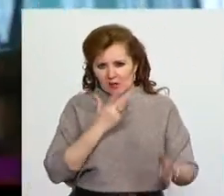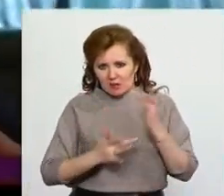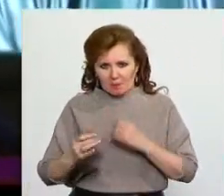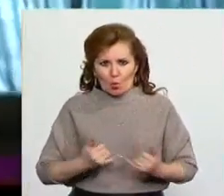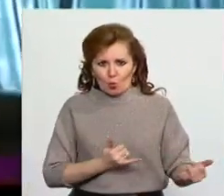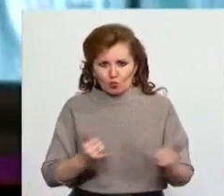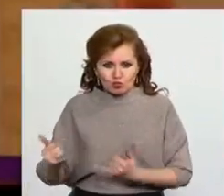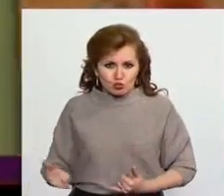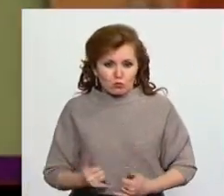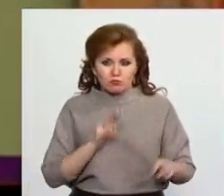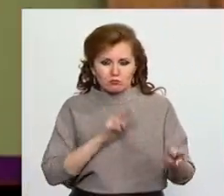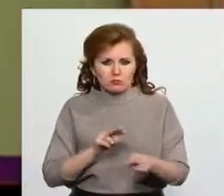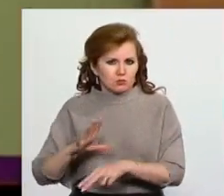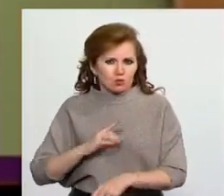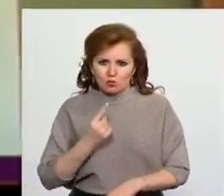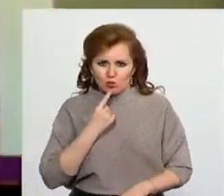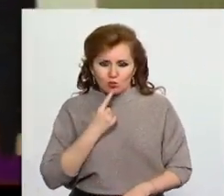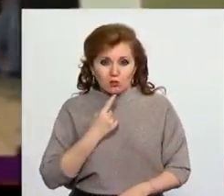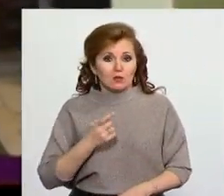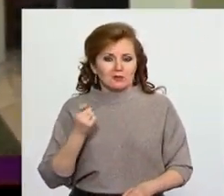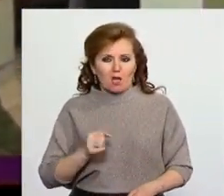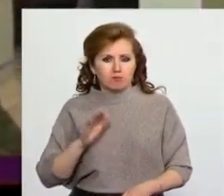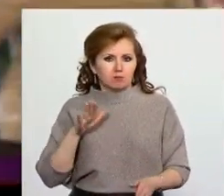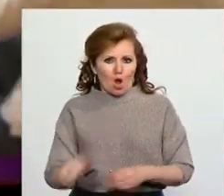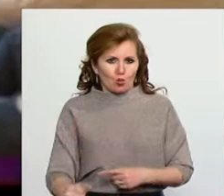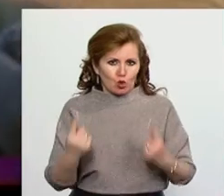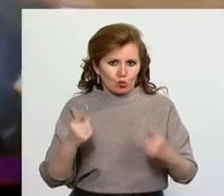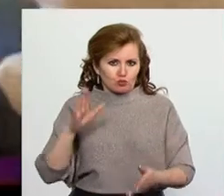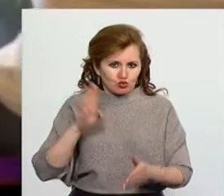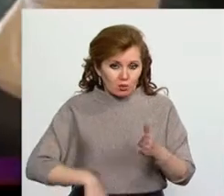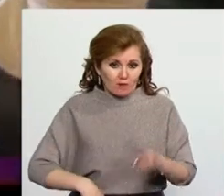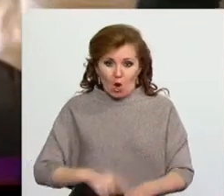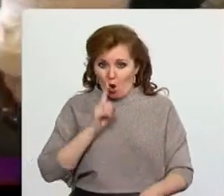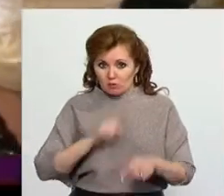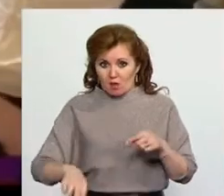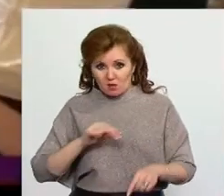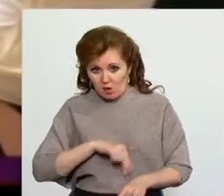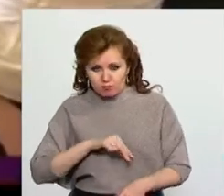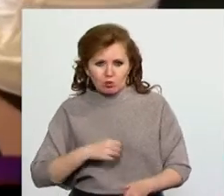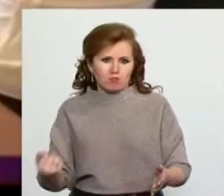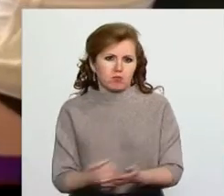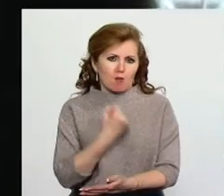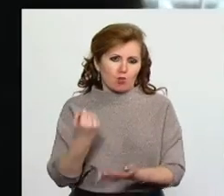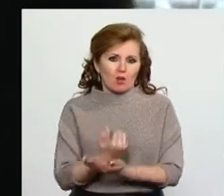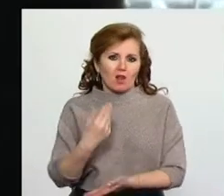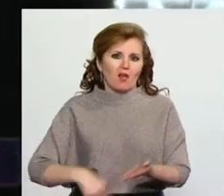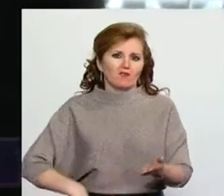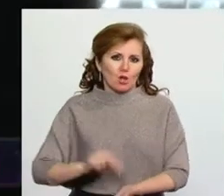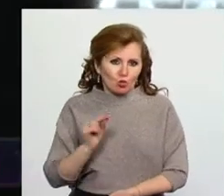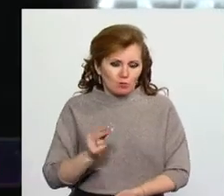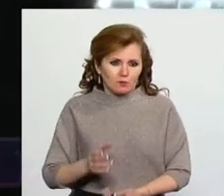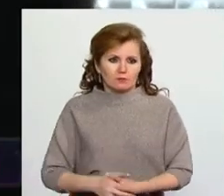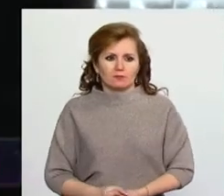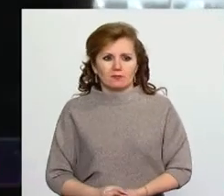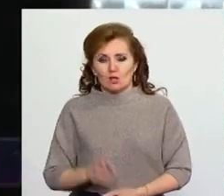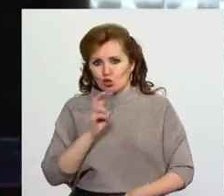было сложно. За прогул – крупный штраф, за отказ работать – побои или выкуп. Либо ищите замену себе.